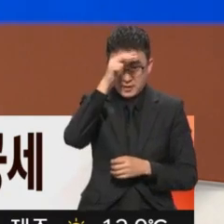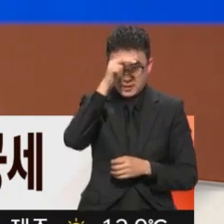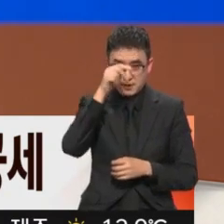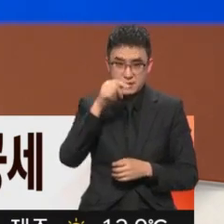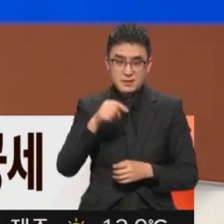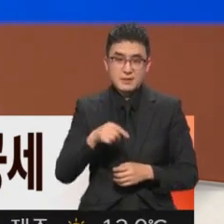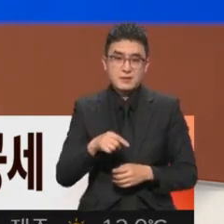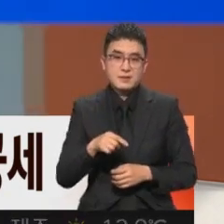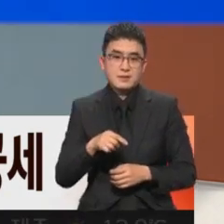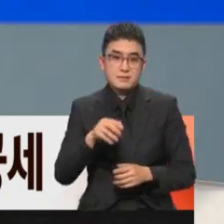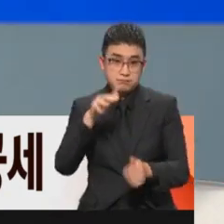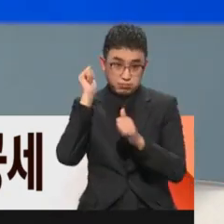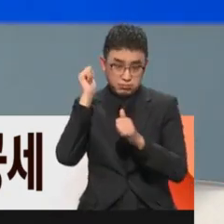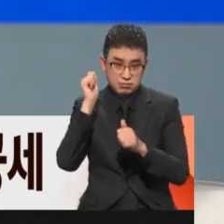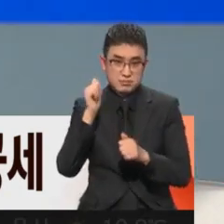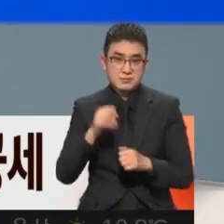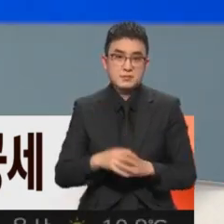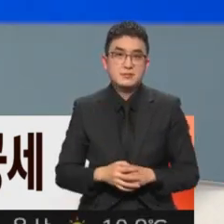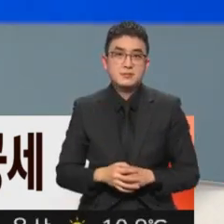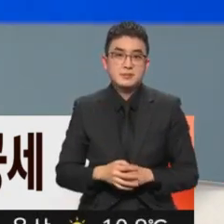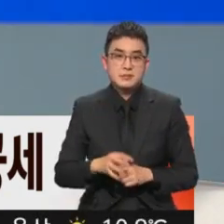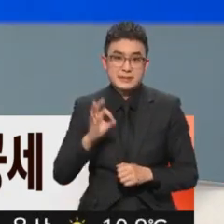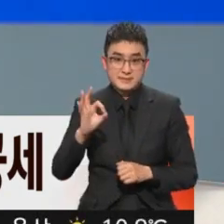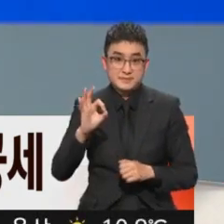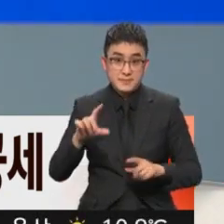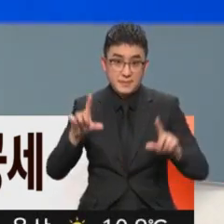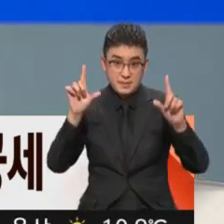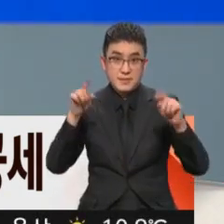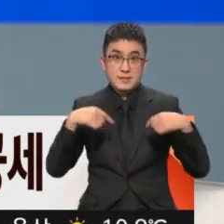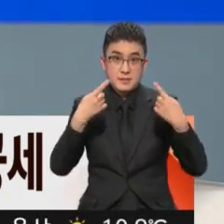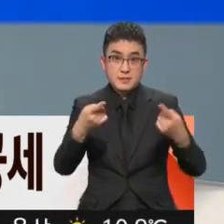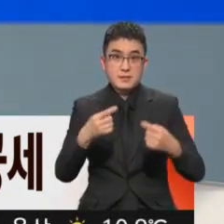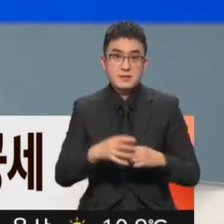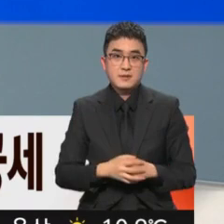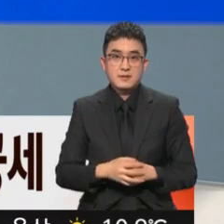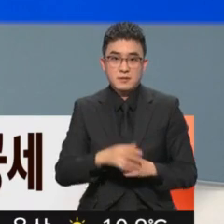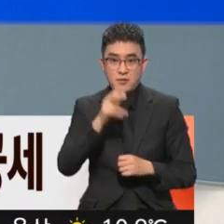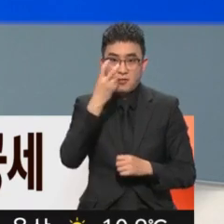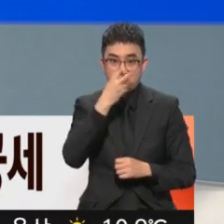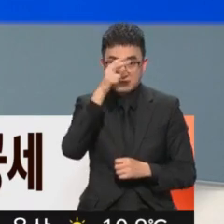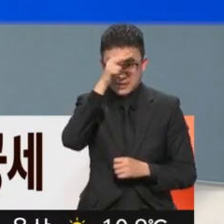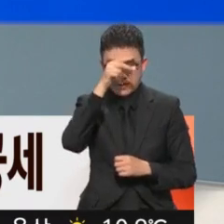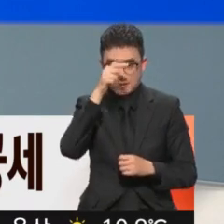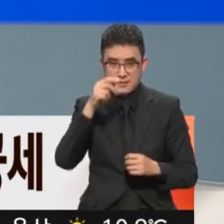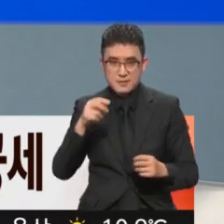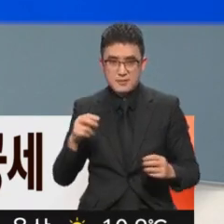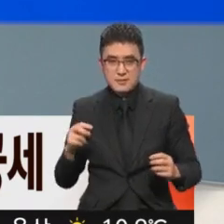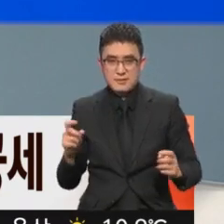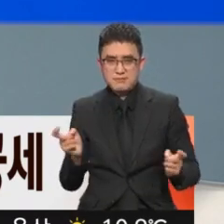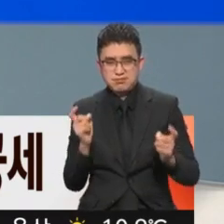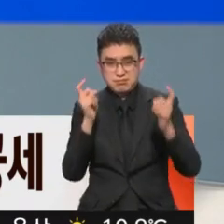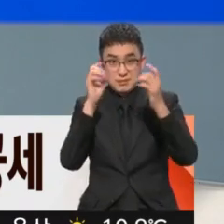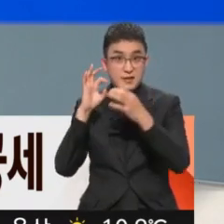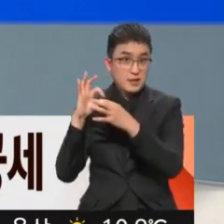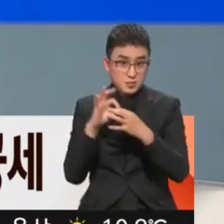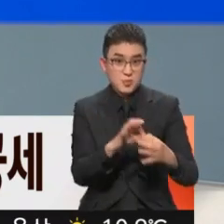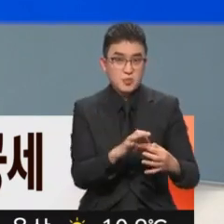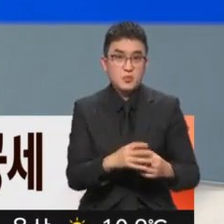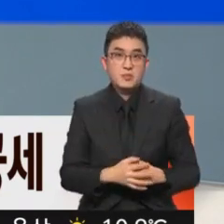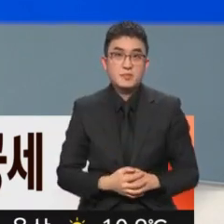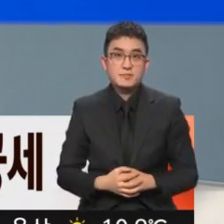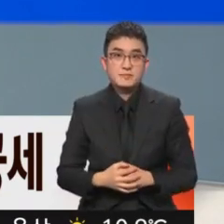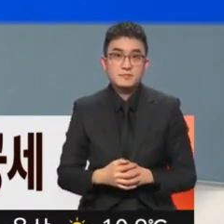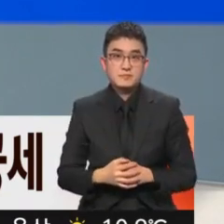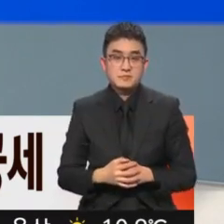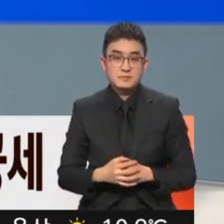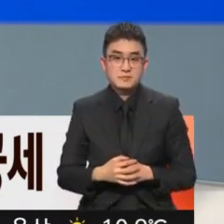그동안 주장했던 이 대표, 일시를 조율하는 과정에서 검찰과의 신경전은 계속 이어졌죠. 또 국회 대정부질문에서도 이 대표 수사 관련